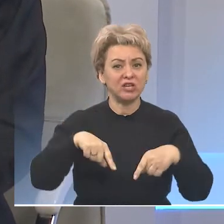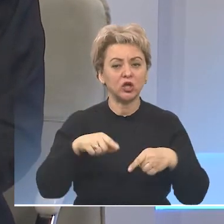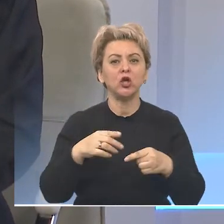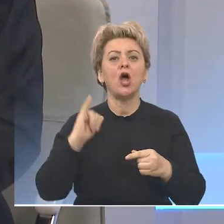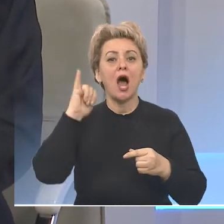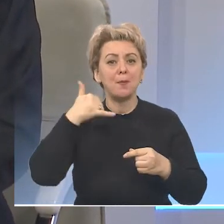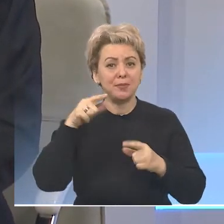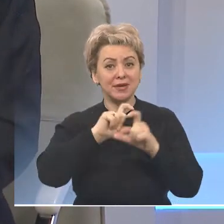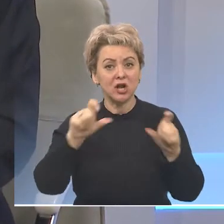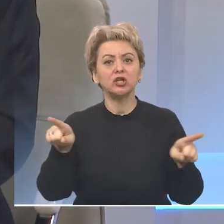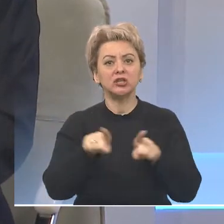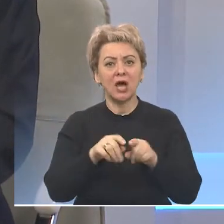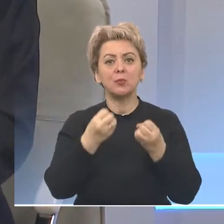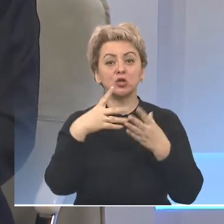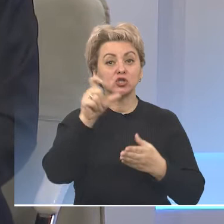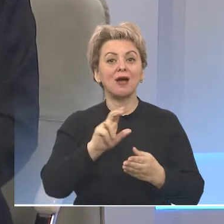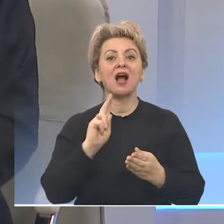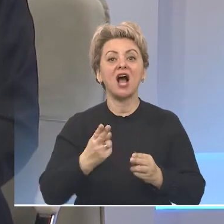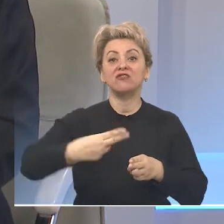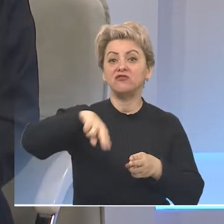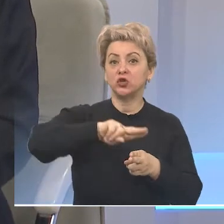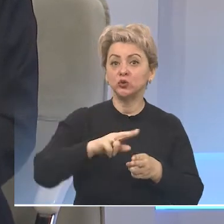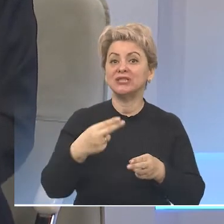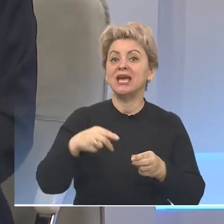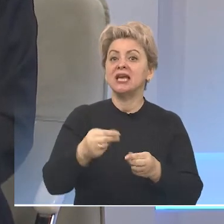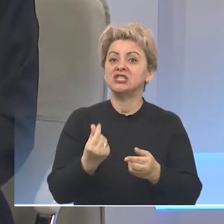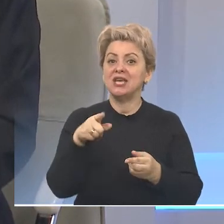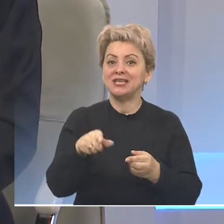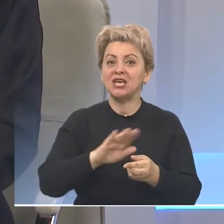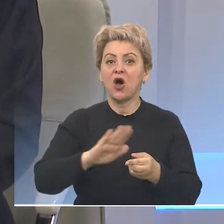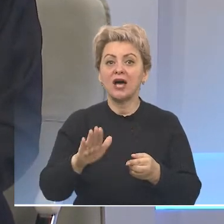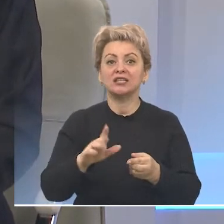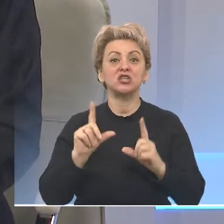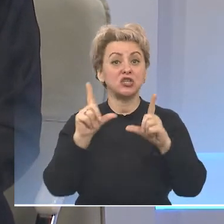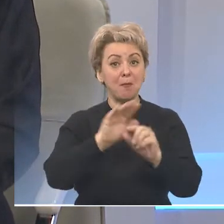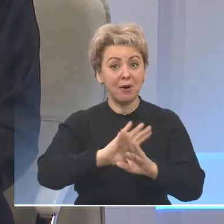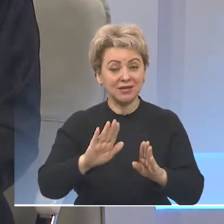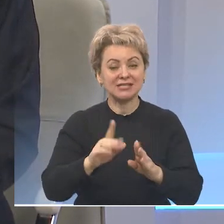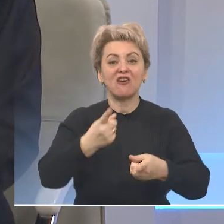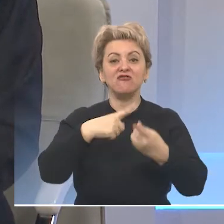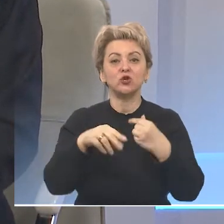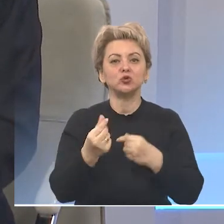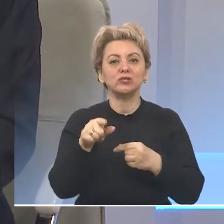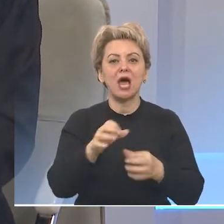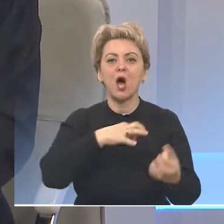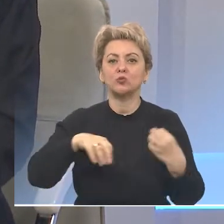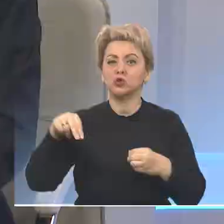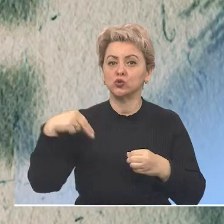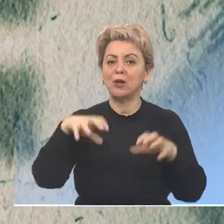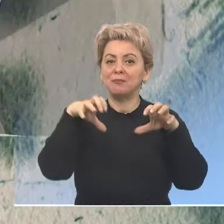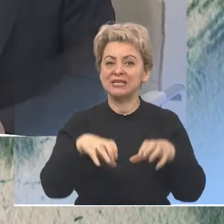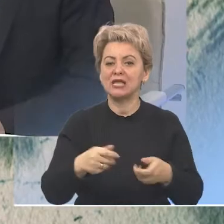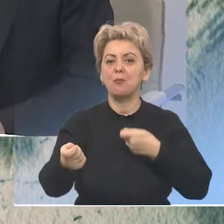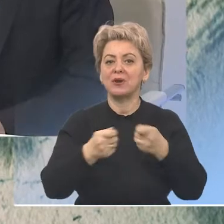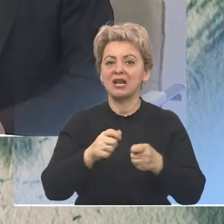убытки как туроператоры, так и простые люди. Как можно вернуть или компенсировать потери от несостоявшихся поездок, обсудим с